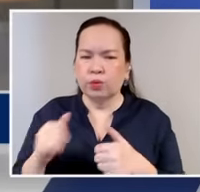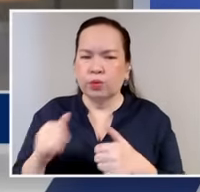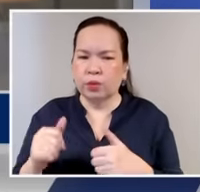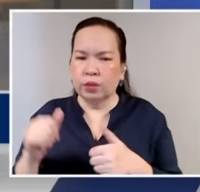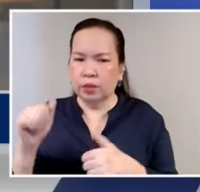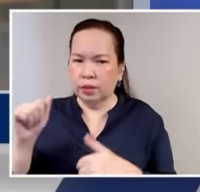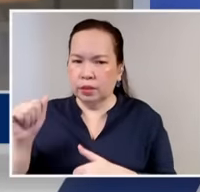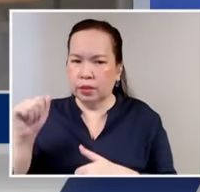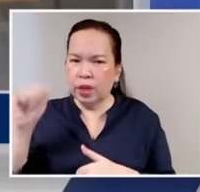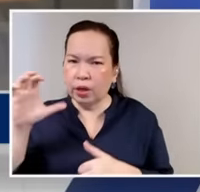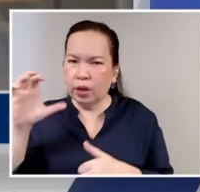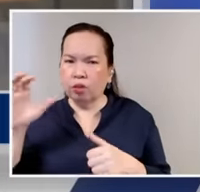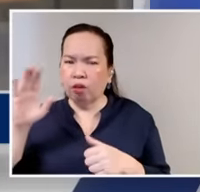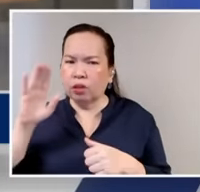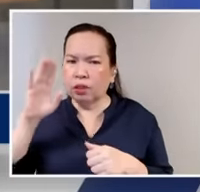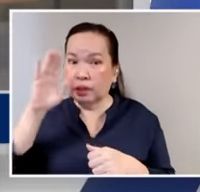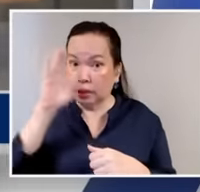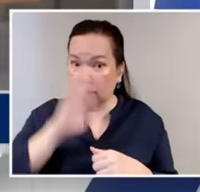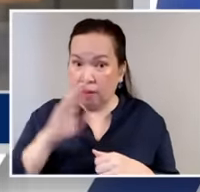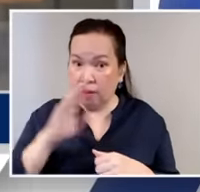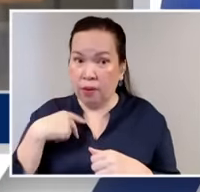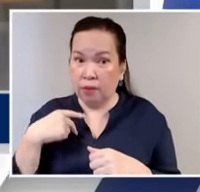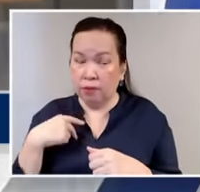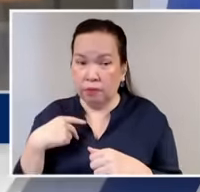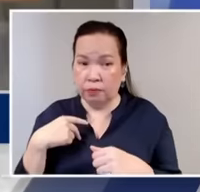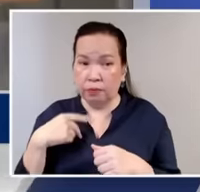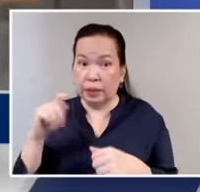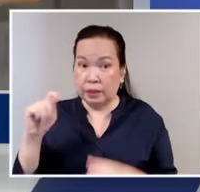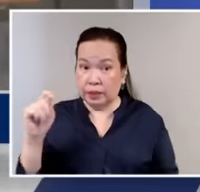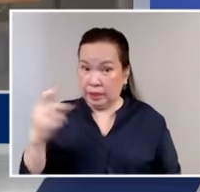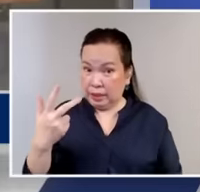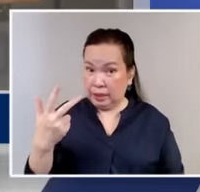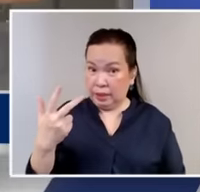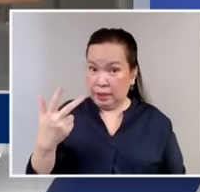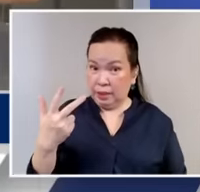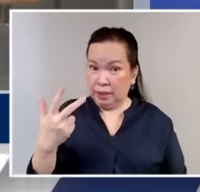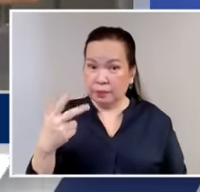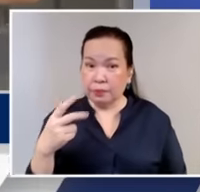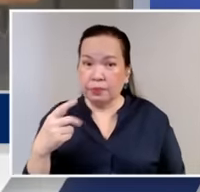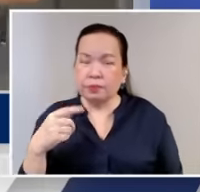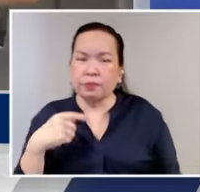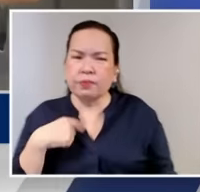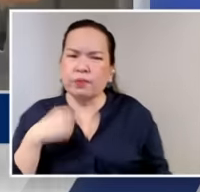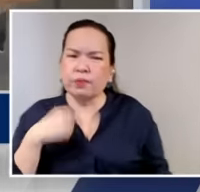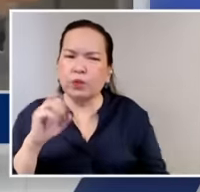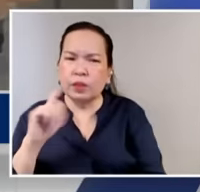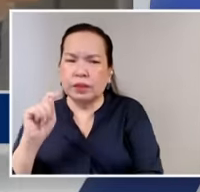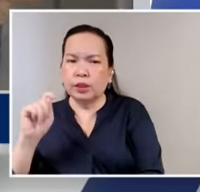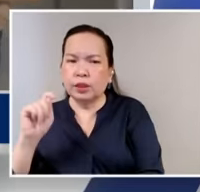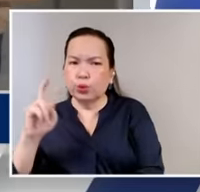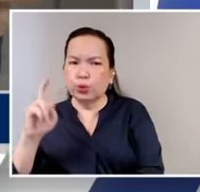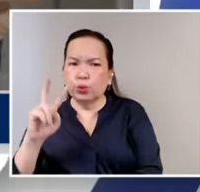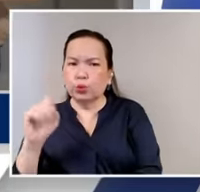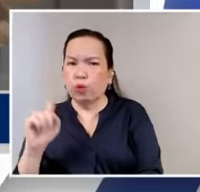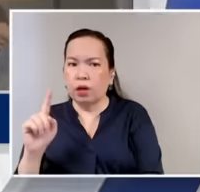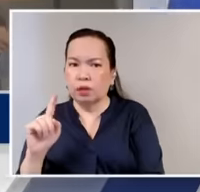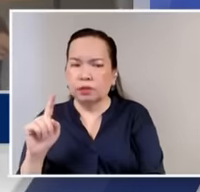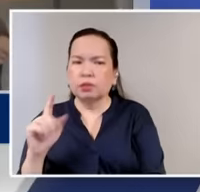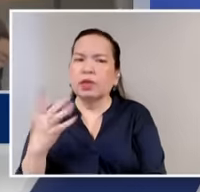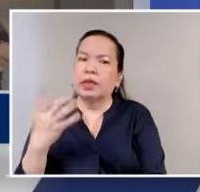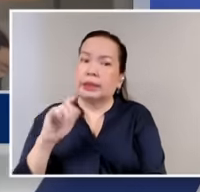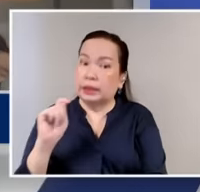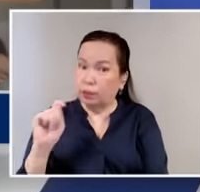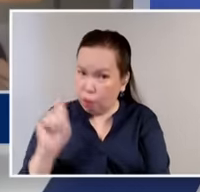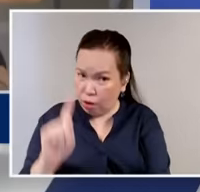fluctuation? Diyan sa Terminal 3, sabi yung mainit din. Ano? Sa Terminal 2 at Terminal 1,